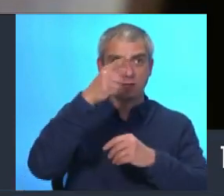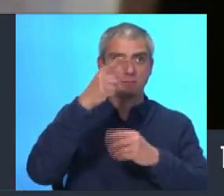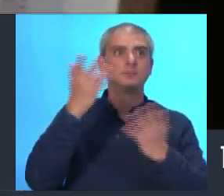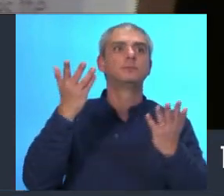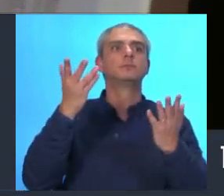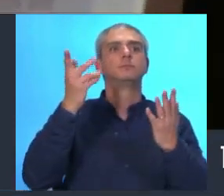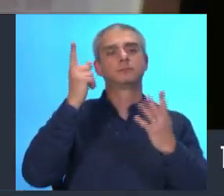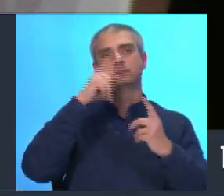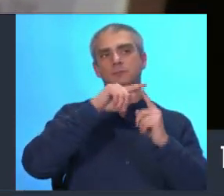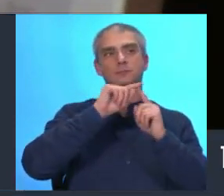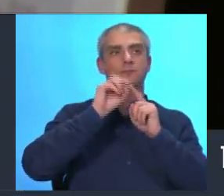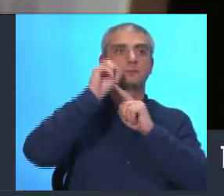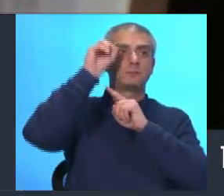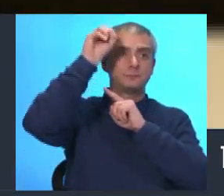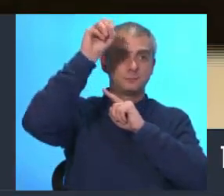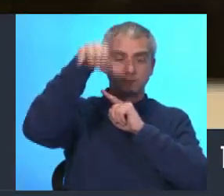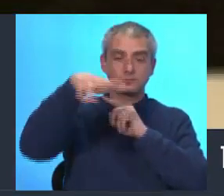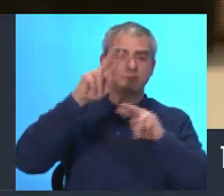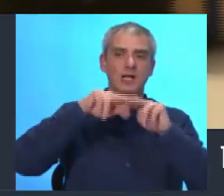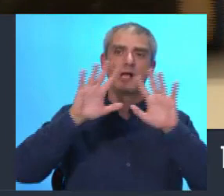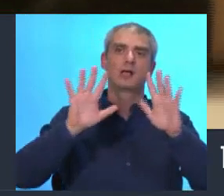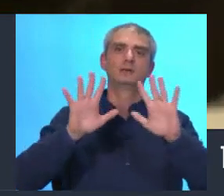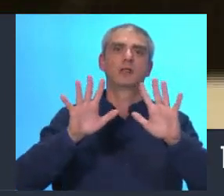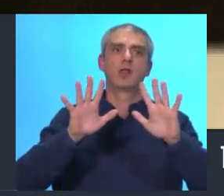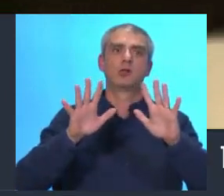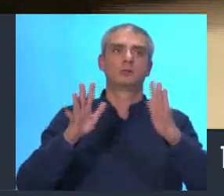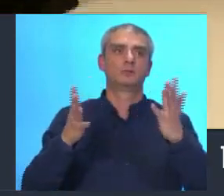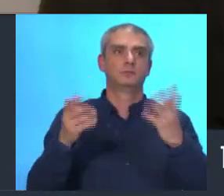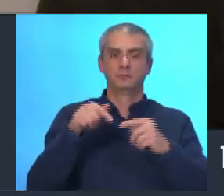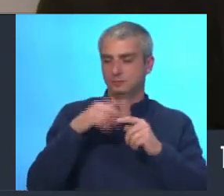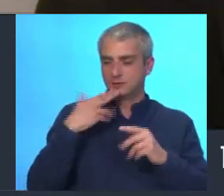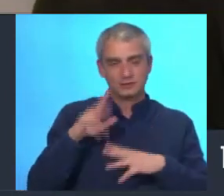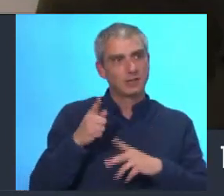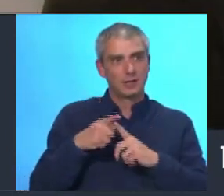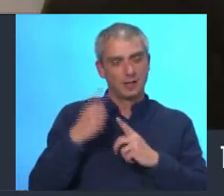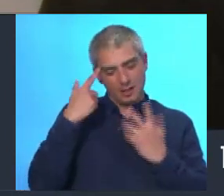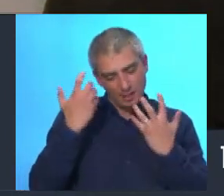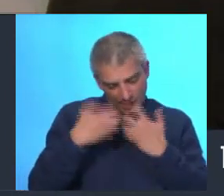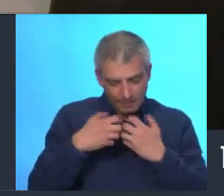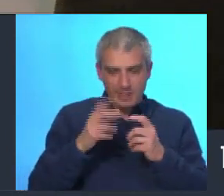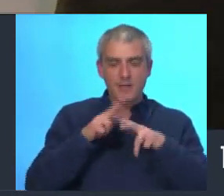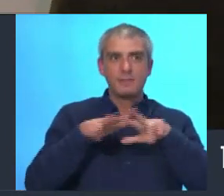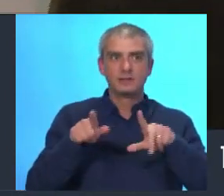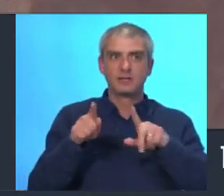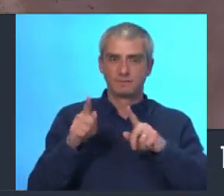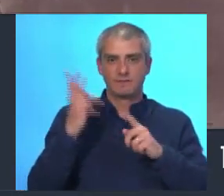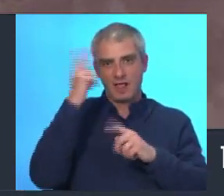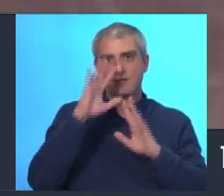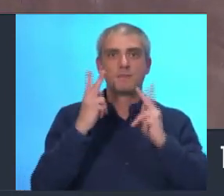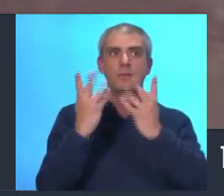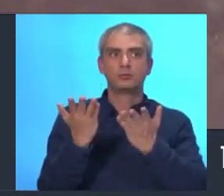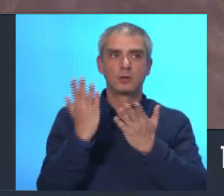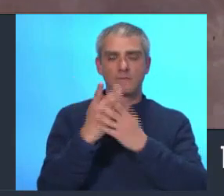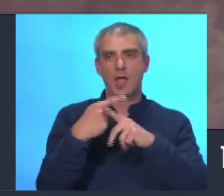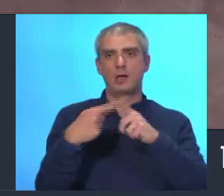יגיע התשדורת לכדור הארץ אחרי 10 דקות. בכדור הארץ יצטרכו לאבד את המצב ולהבין מה המשמעות. עברה חצי